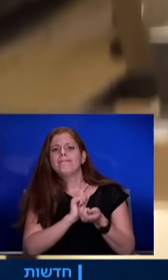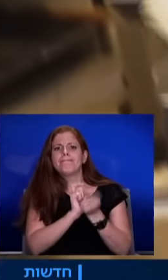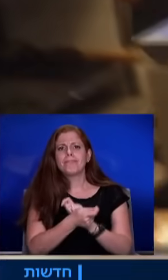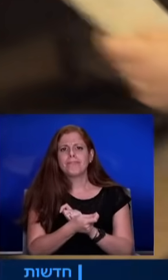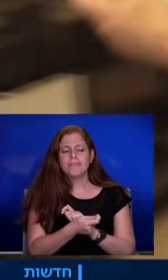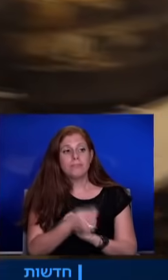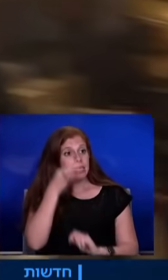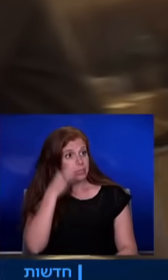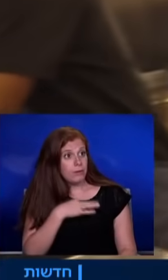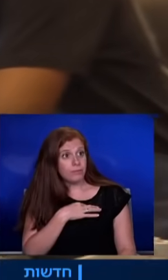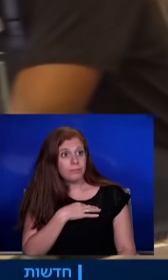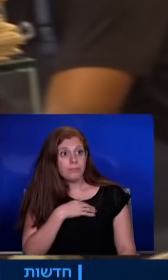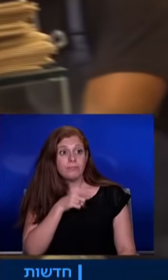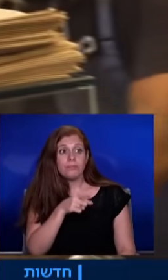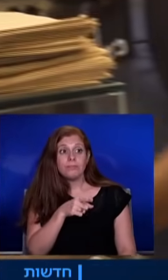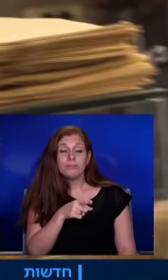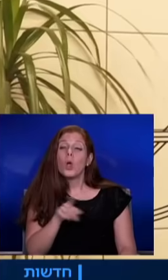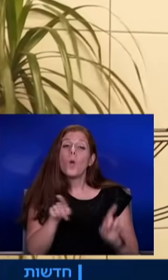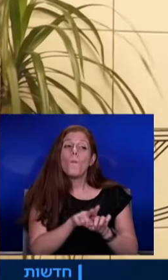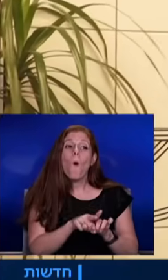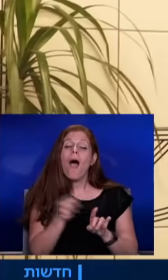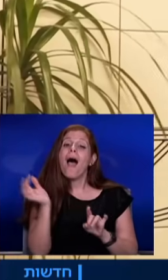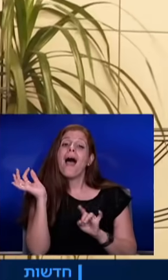לב, כמו הנערות של הזה,